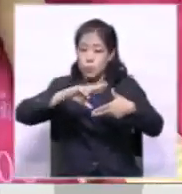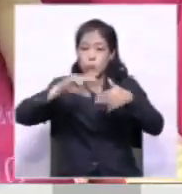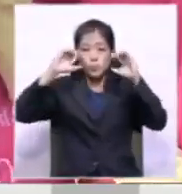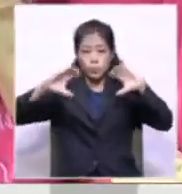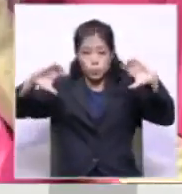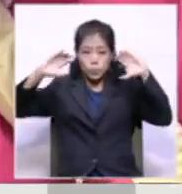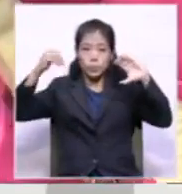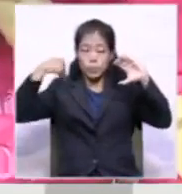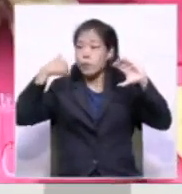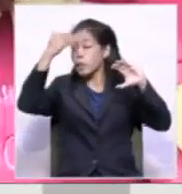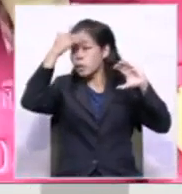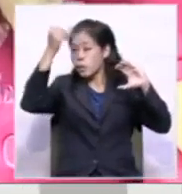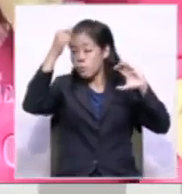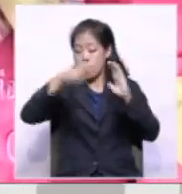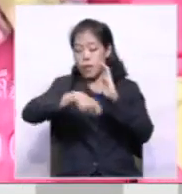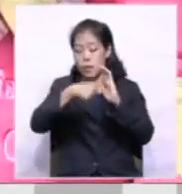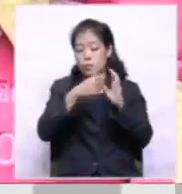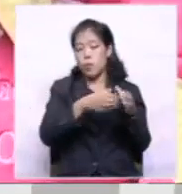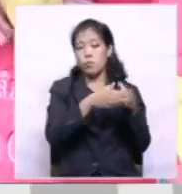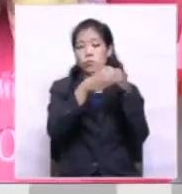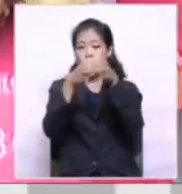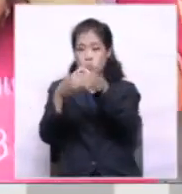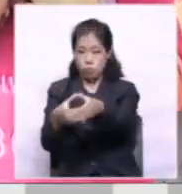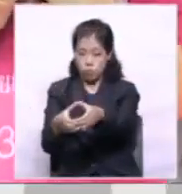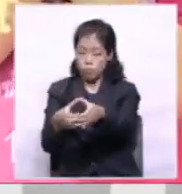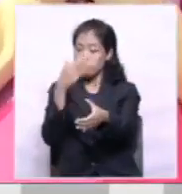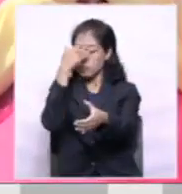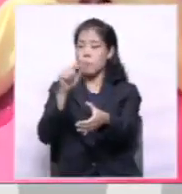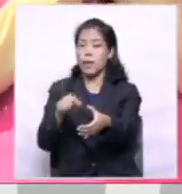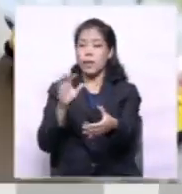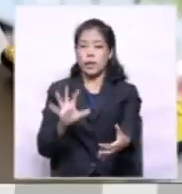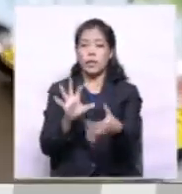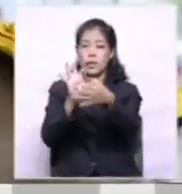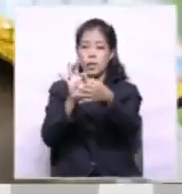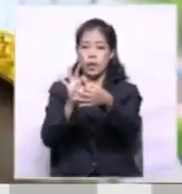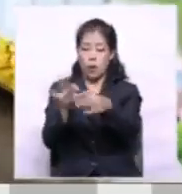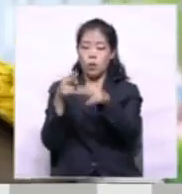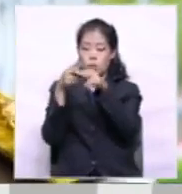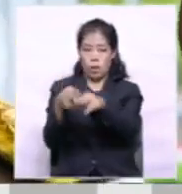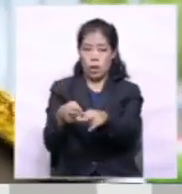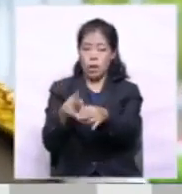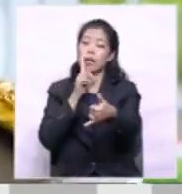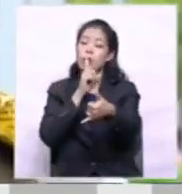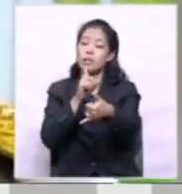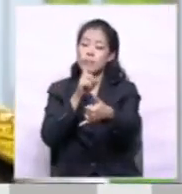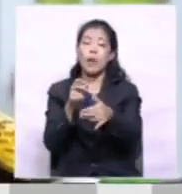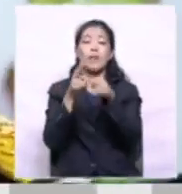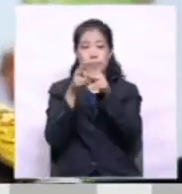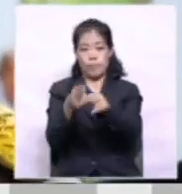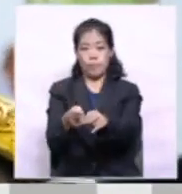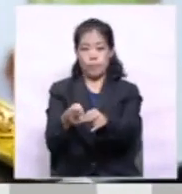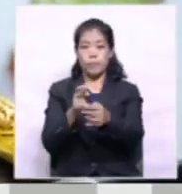าลโดยสาเหตุของการลงพื้นที่ของนายศิระก็ให้เป็นไปตามเจ้าตัวของตัวเองแล้วก็ไปสอบถามเจ้าตัวของตัวเองนะ